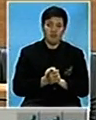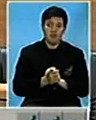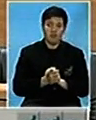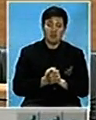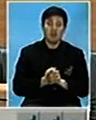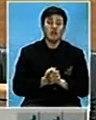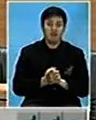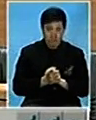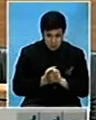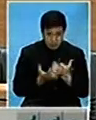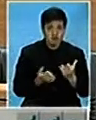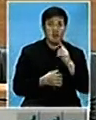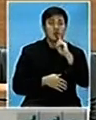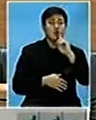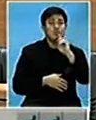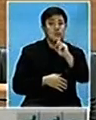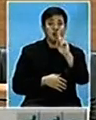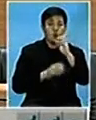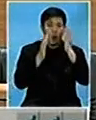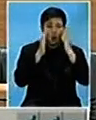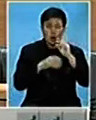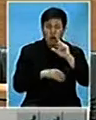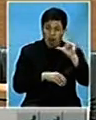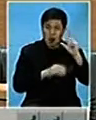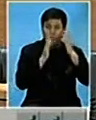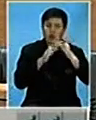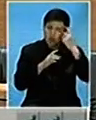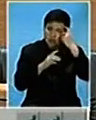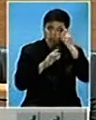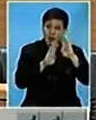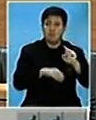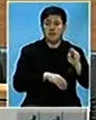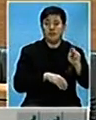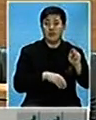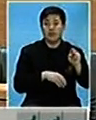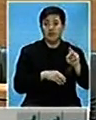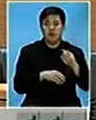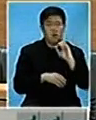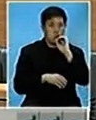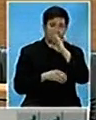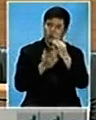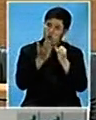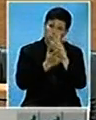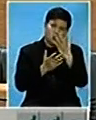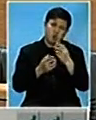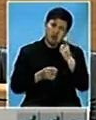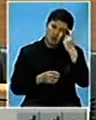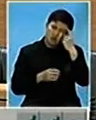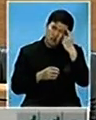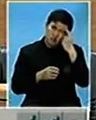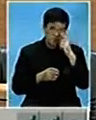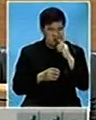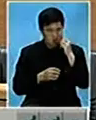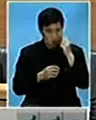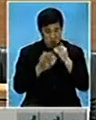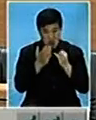าเมื่อประชาชนนับล้านๆคนคิดอย่างนี้แล้วจะบอกว่าไม่ถูกต้องได้อย่างไร